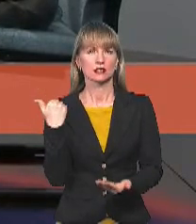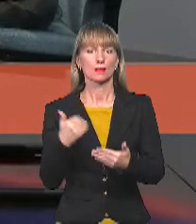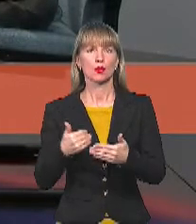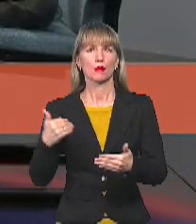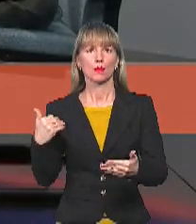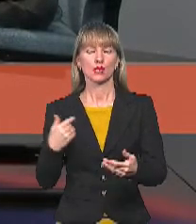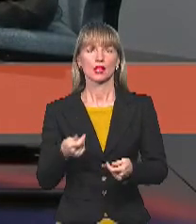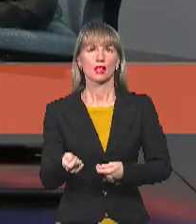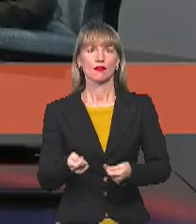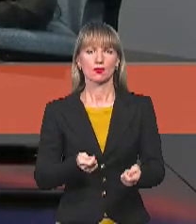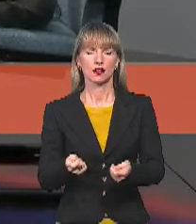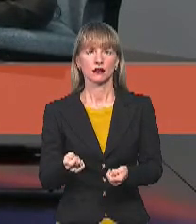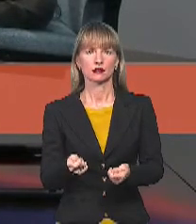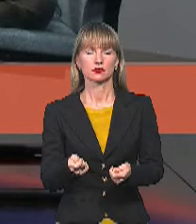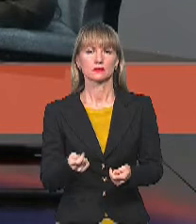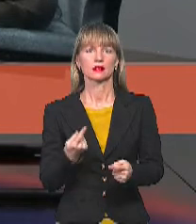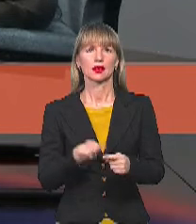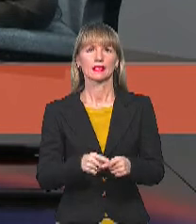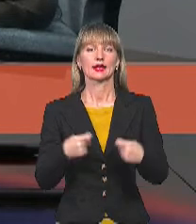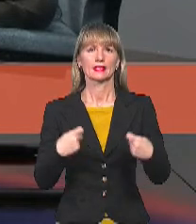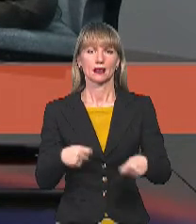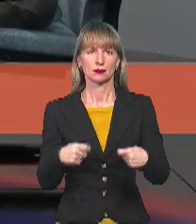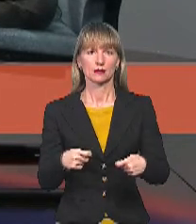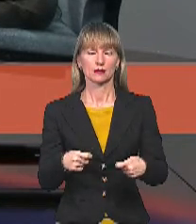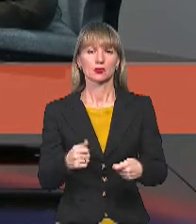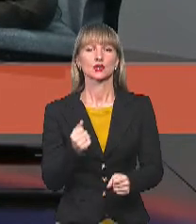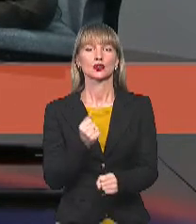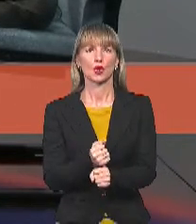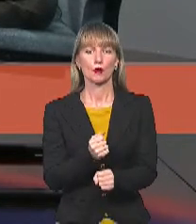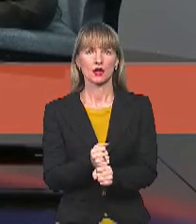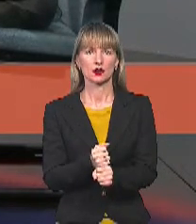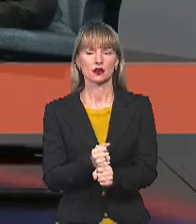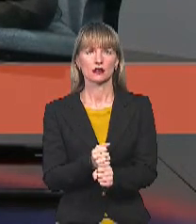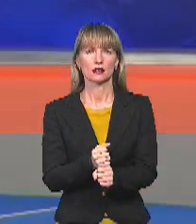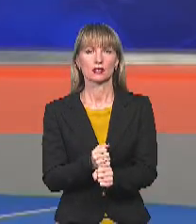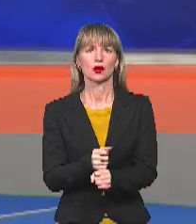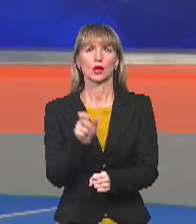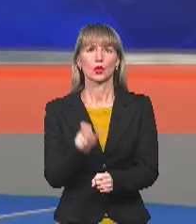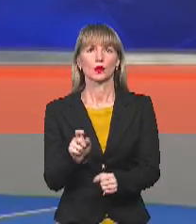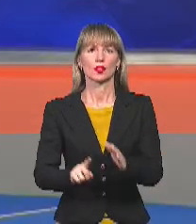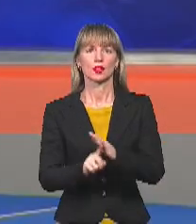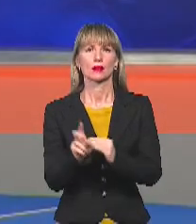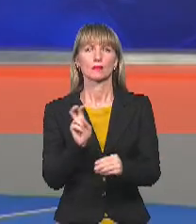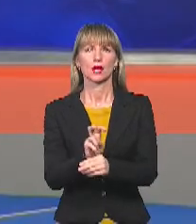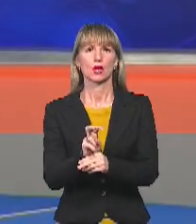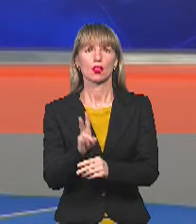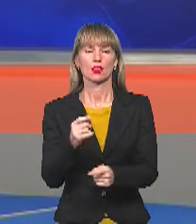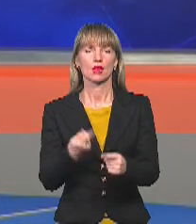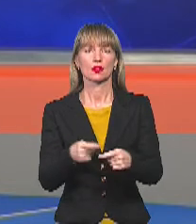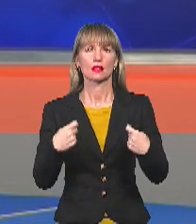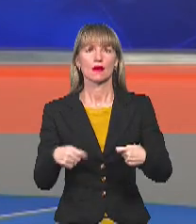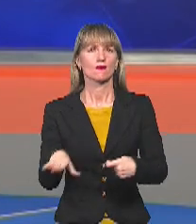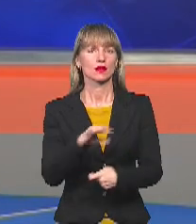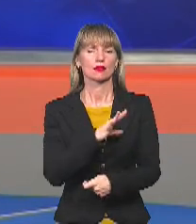попередня влада цей ярмарок зробила. Люди почали приходити на цей ярмарок. Все було